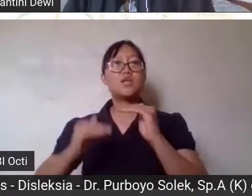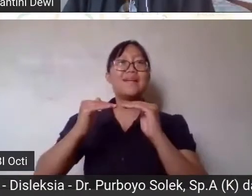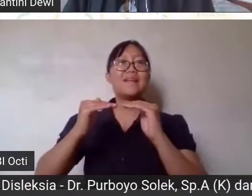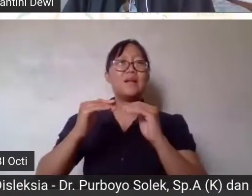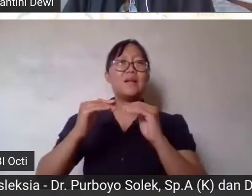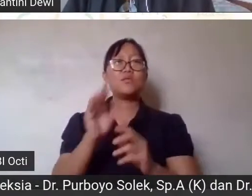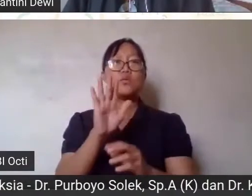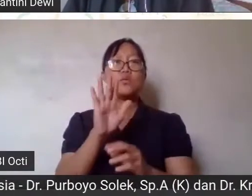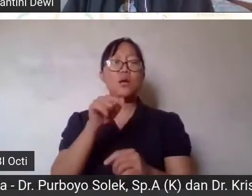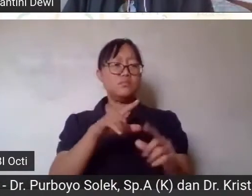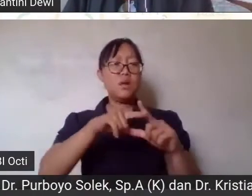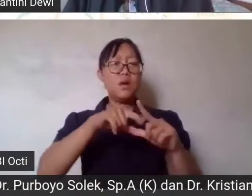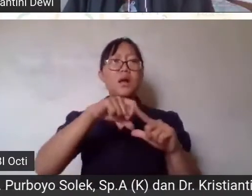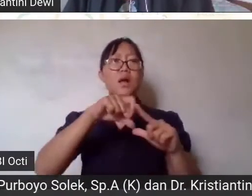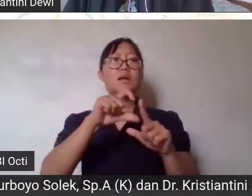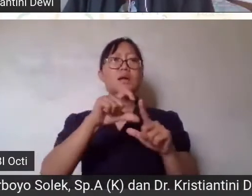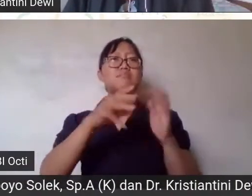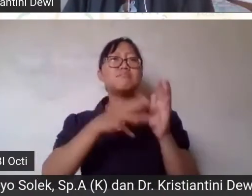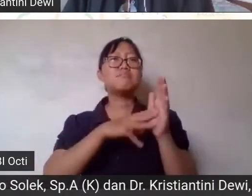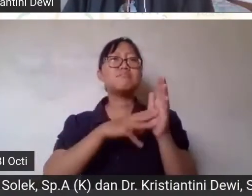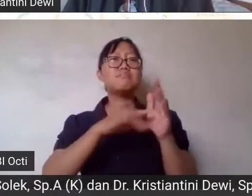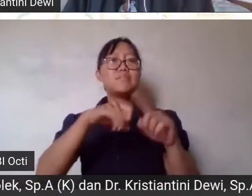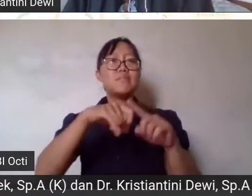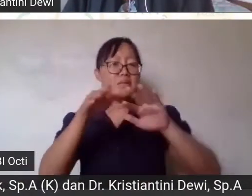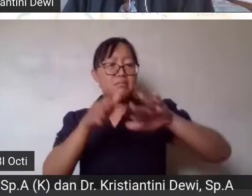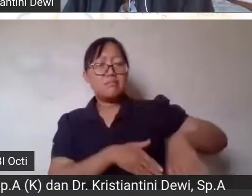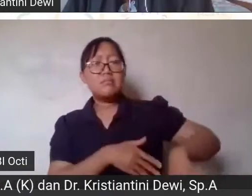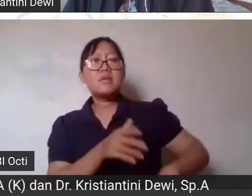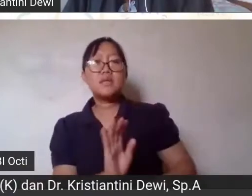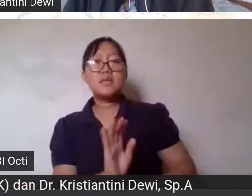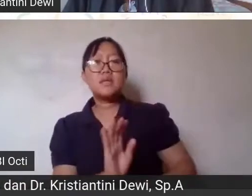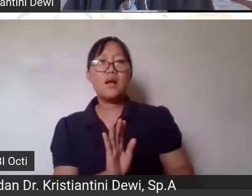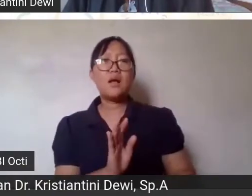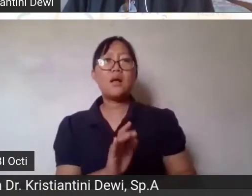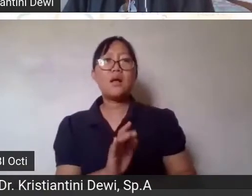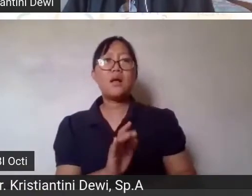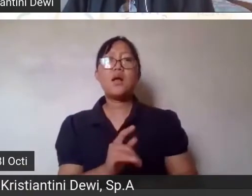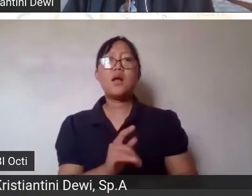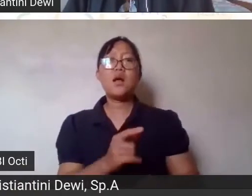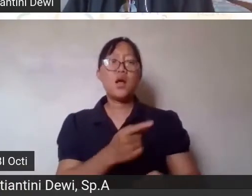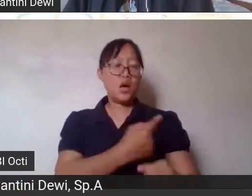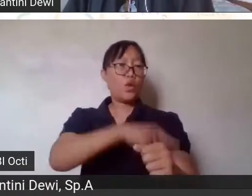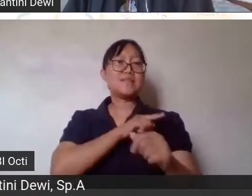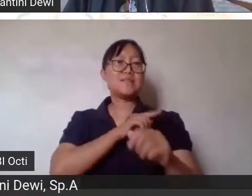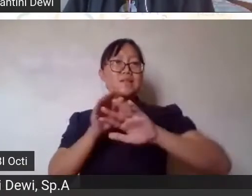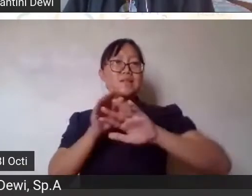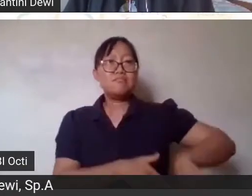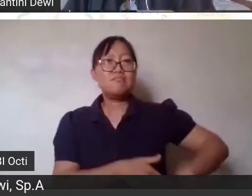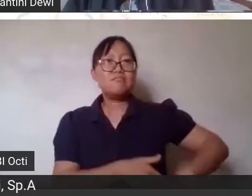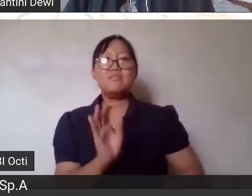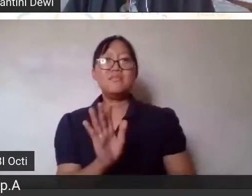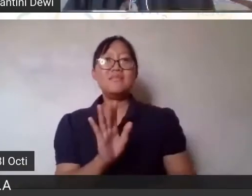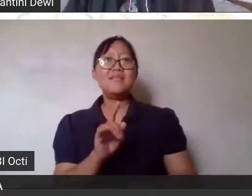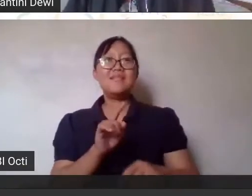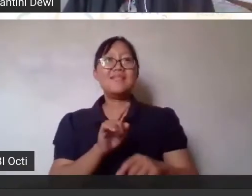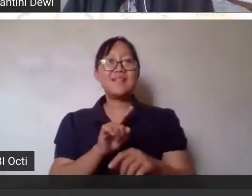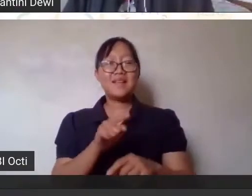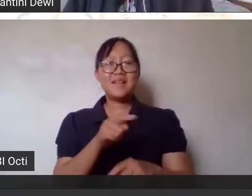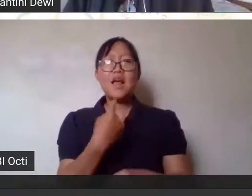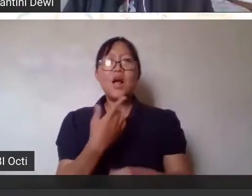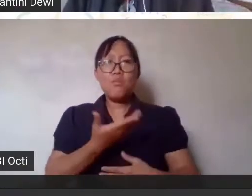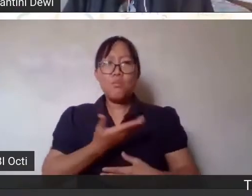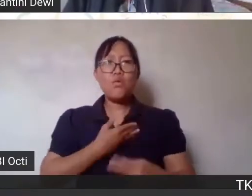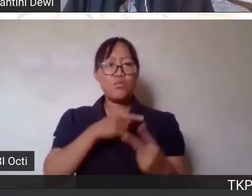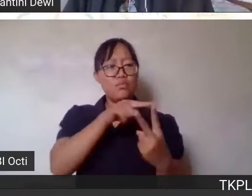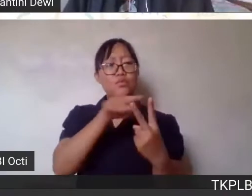mengabaikan potensi. Ingin kita kan dapat dua-duanya nih. Ya, karena kalau nggak dapat dua-duanya, bisa tuh nggak